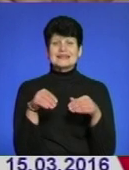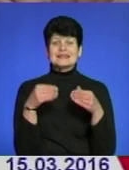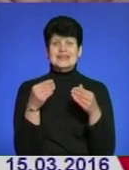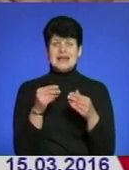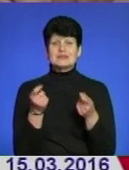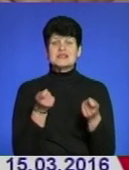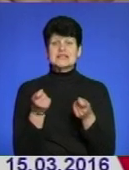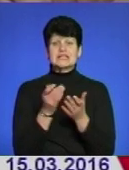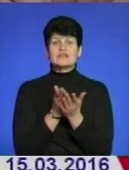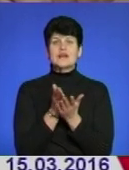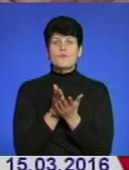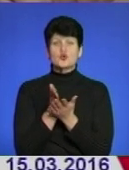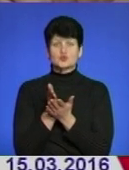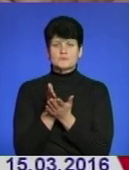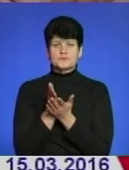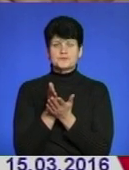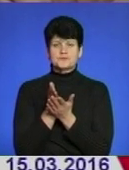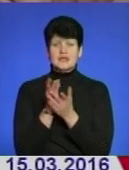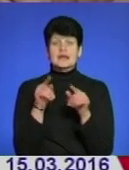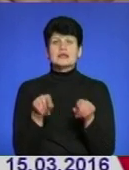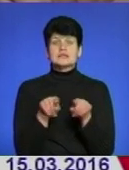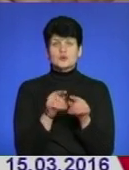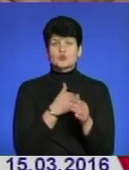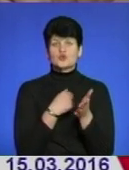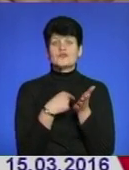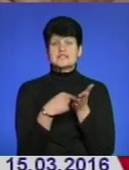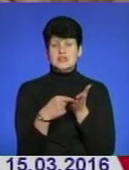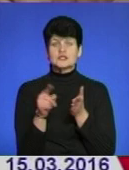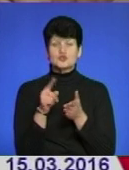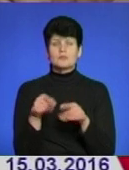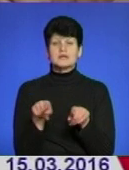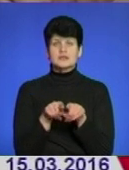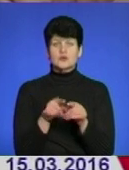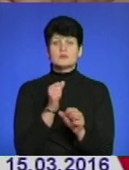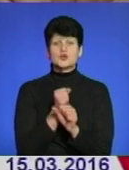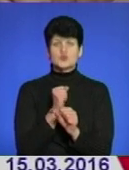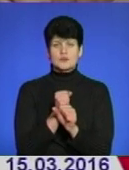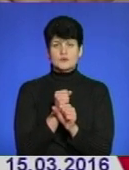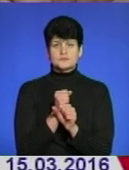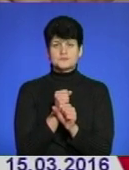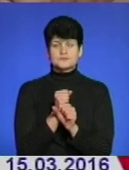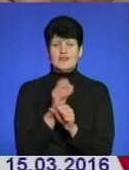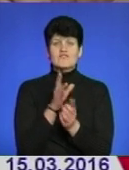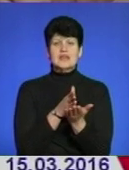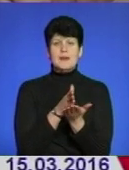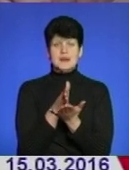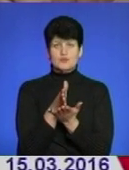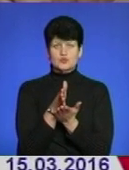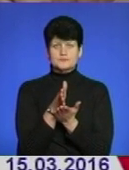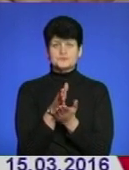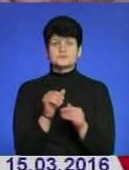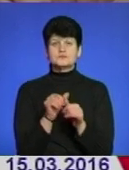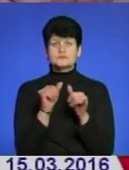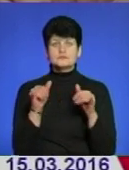адміністративних послуг. Хочу відзначити також те, що ми працюємо в напрямку